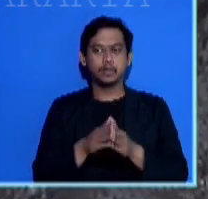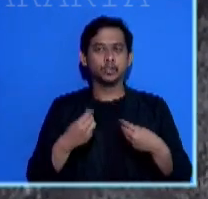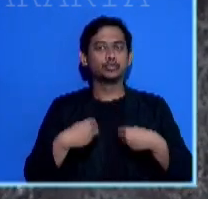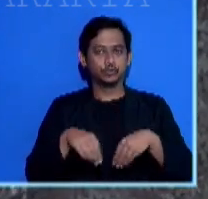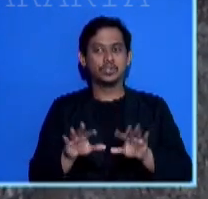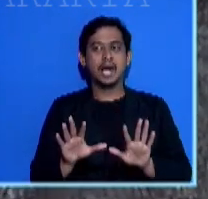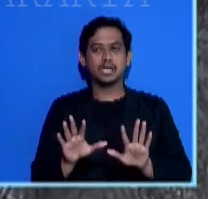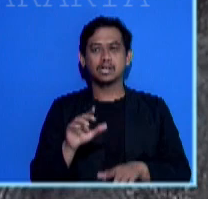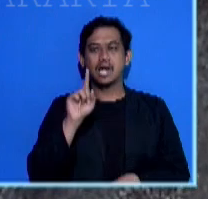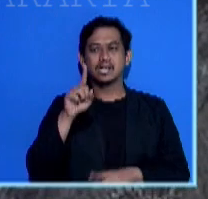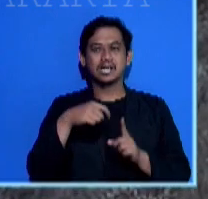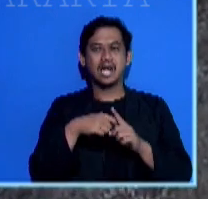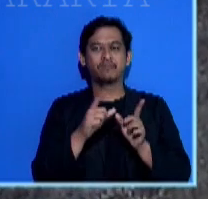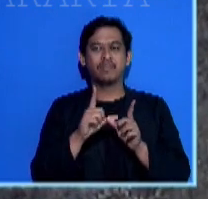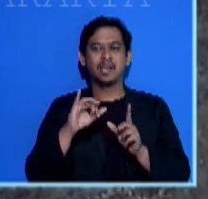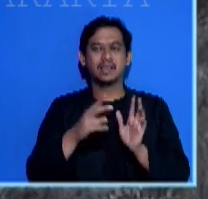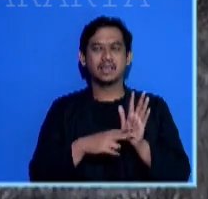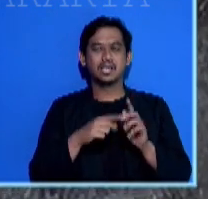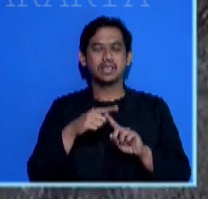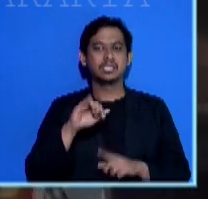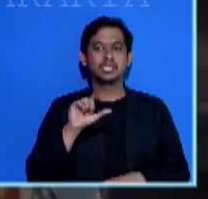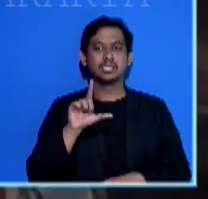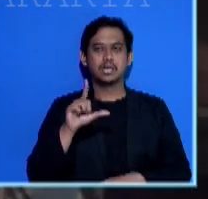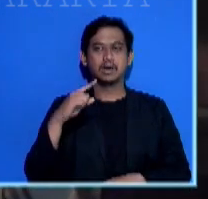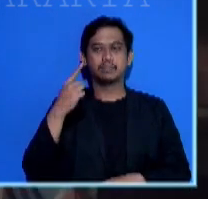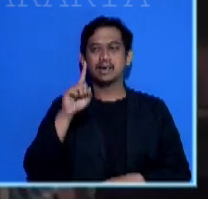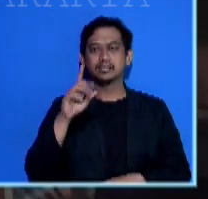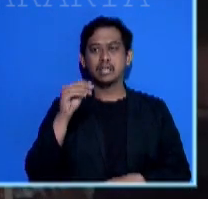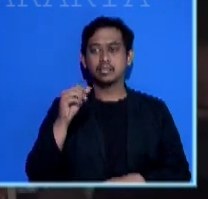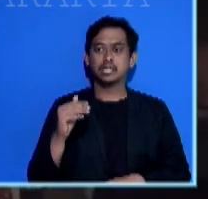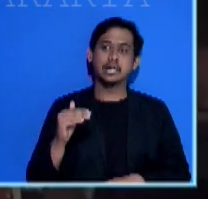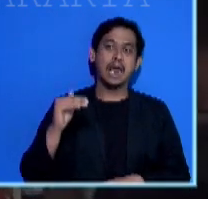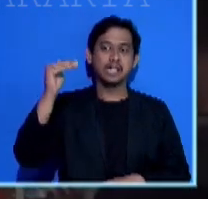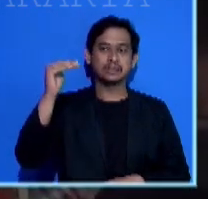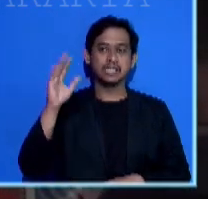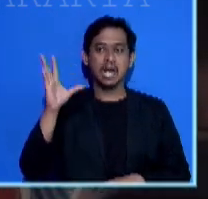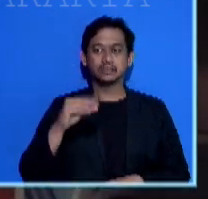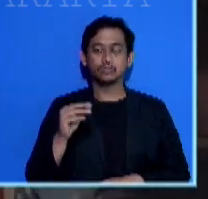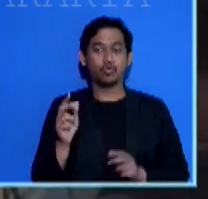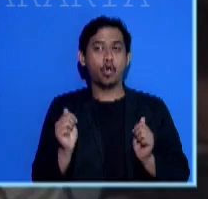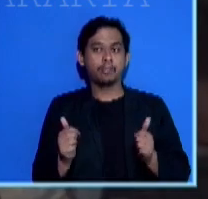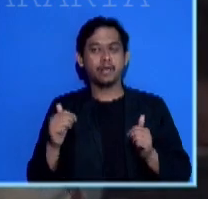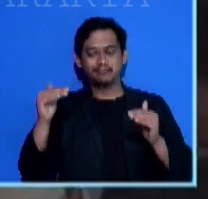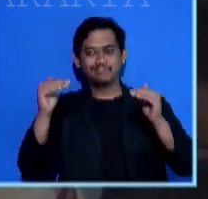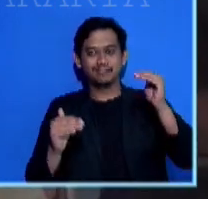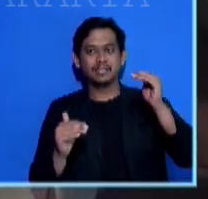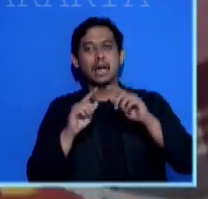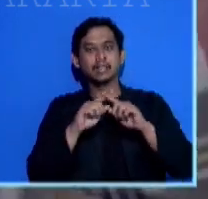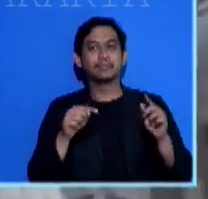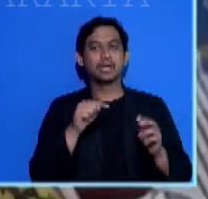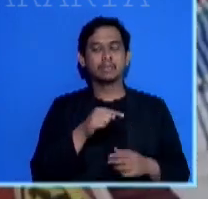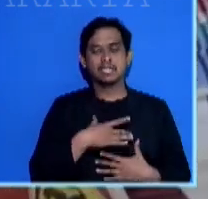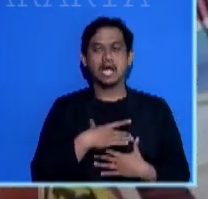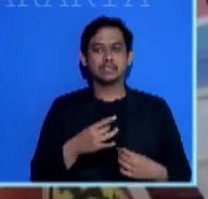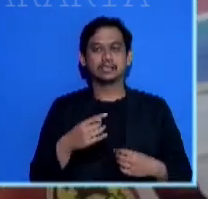hingga sebanyak 1 kuintal hanya dalam sehari meski harga naik dibanding saat hari normal namun minat wisatawan berbelanja ikan segar ini